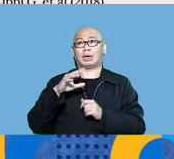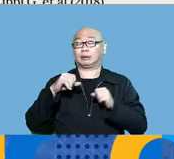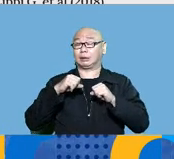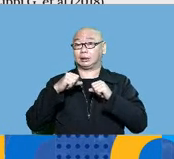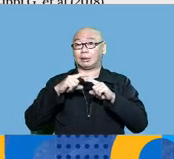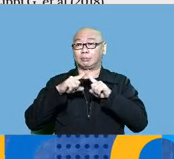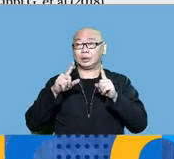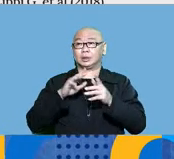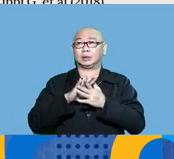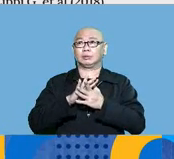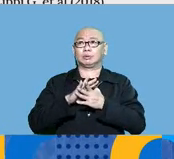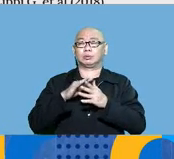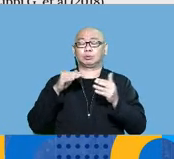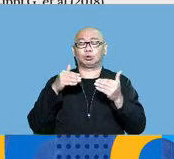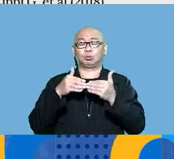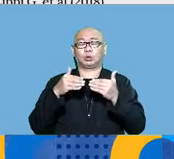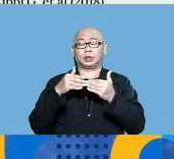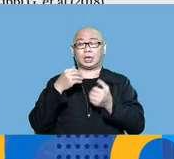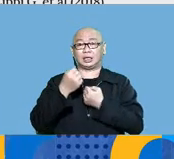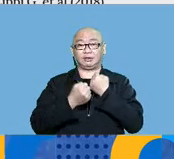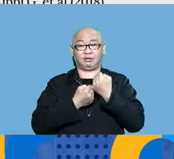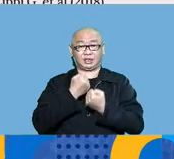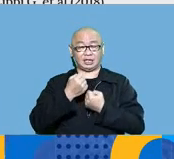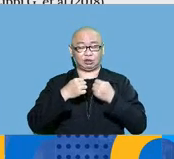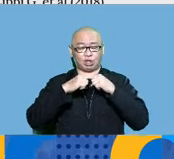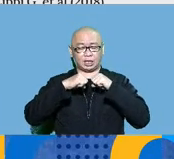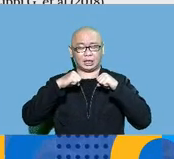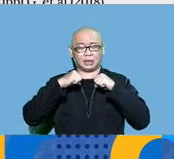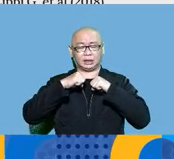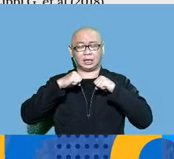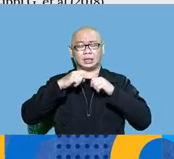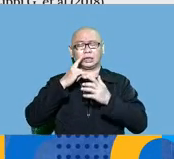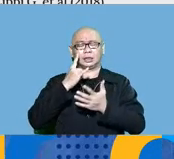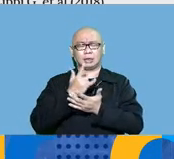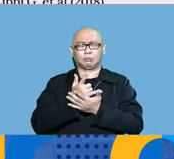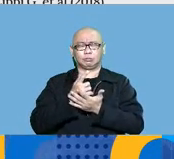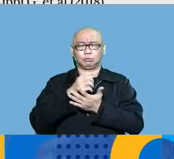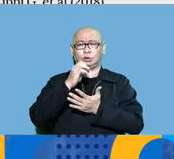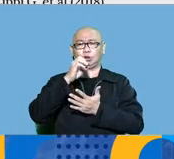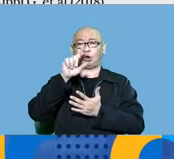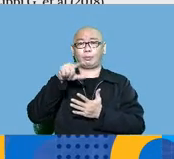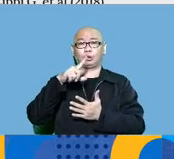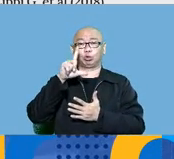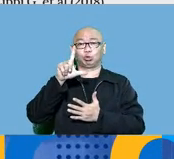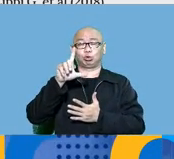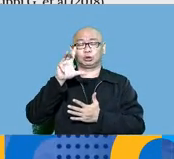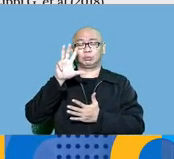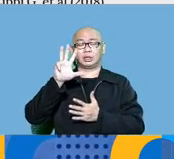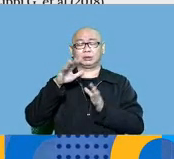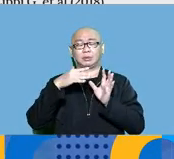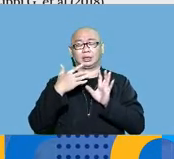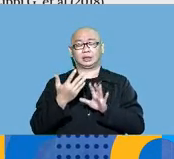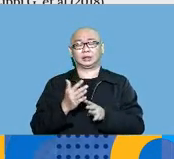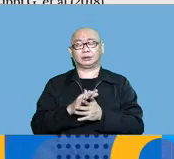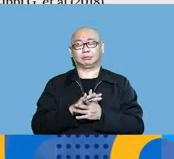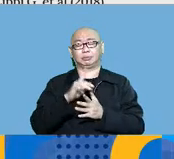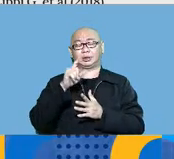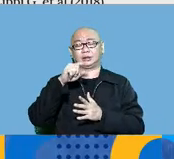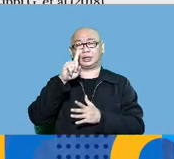mendadak yang berhubungan dengan aktivitas olahraga cenderung tetap, yaitu sebesar 0,79 kematian per 100.000.